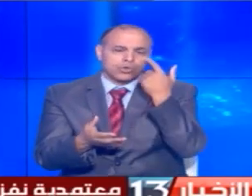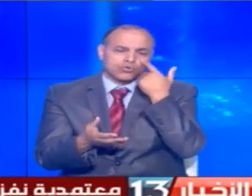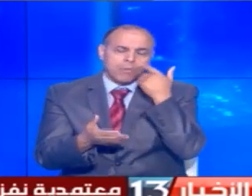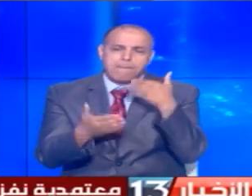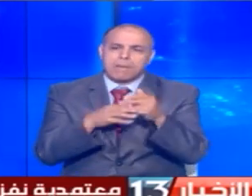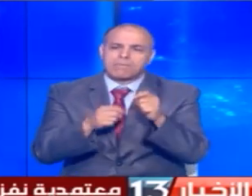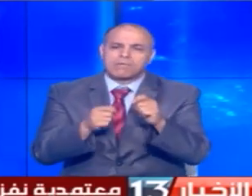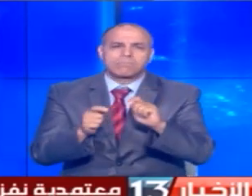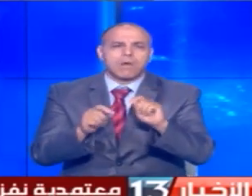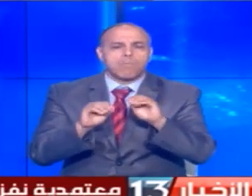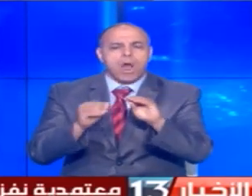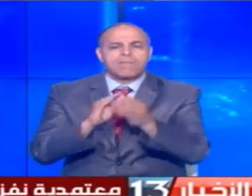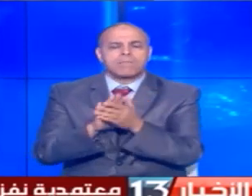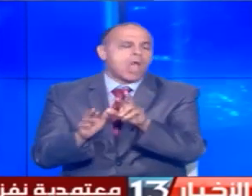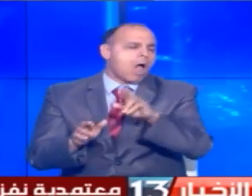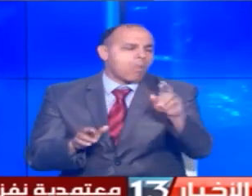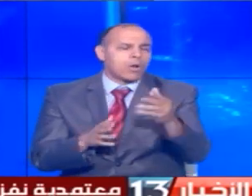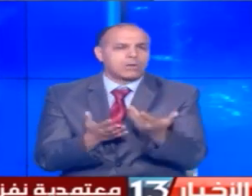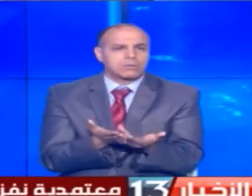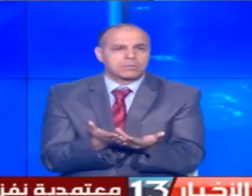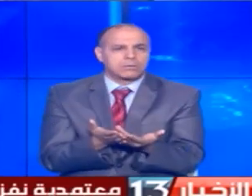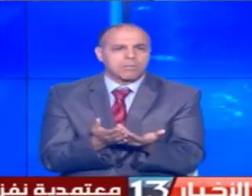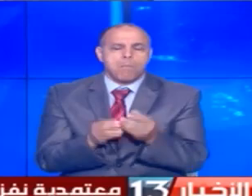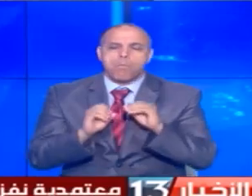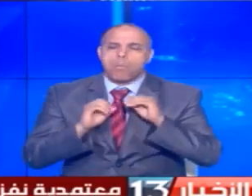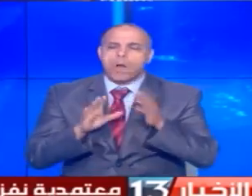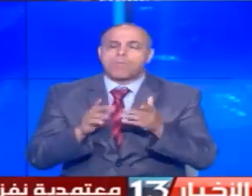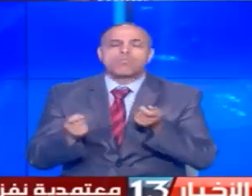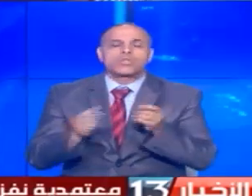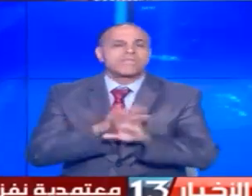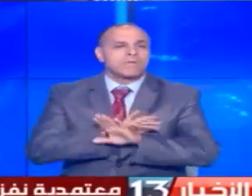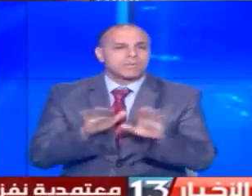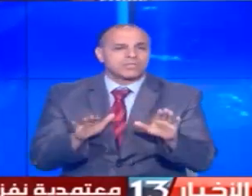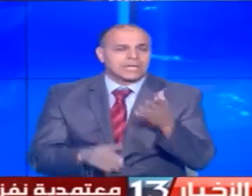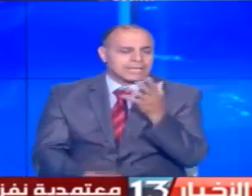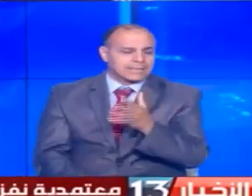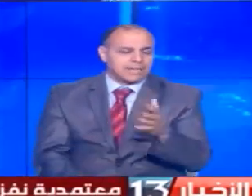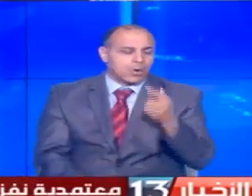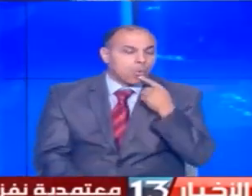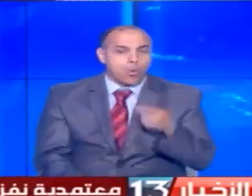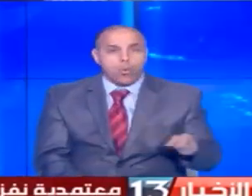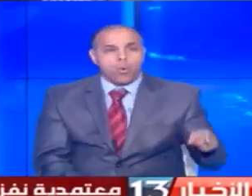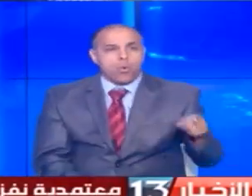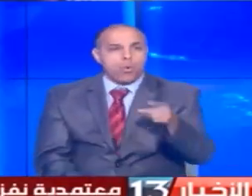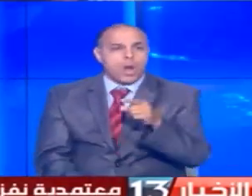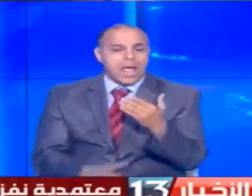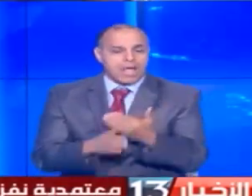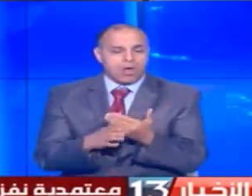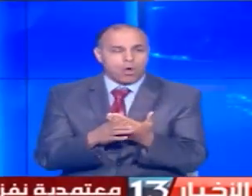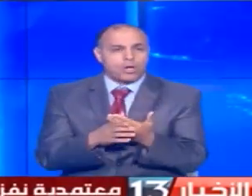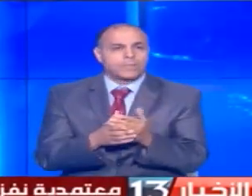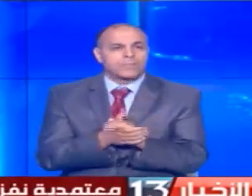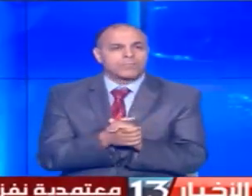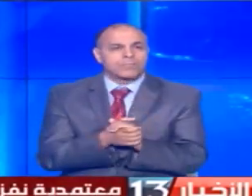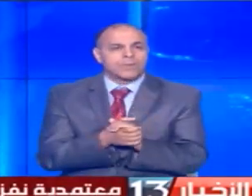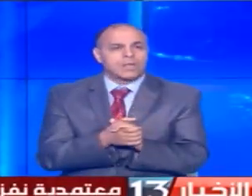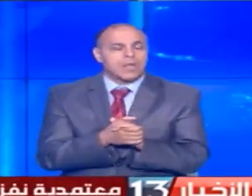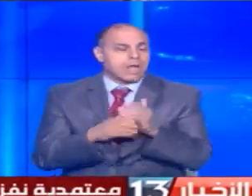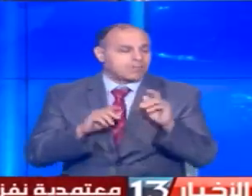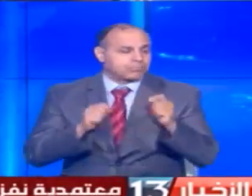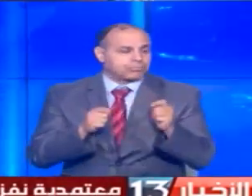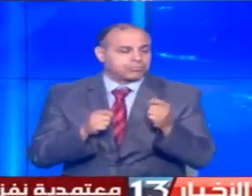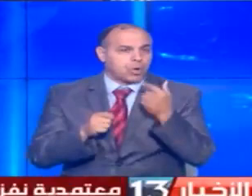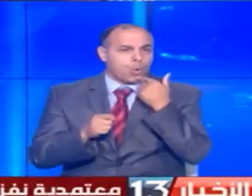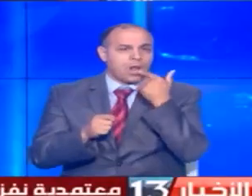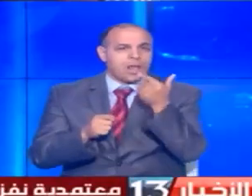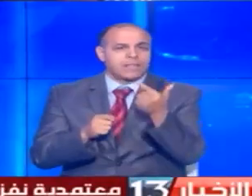الباب يقول لك لا ما ثمش راه ما ثمش معلمين، ما ثمش لا معلمين ولا مدير. التلامذة يبعدوا 6 كيلومتر على المدرسة، 6 كيلومتر على المدرسة،